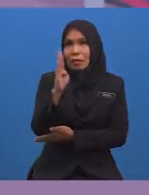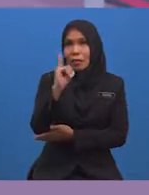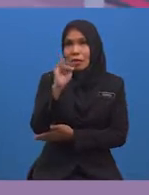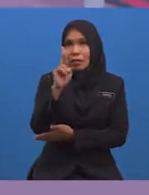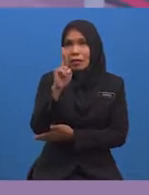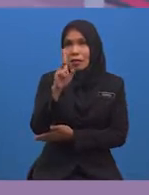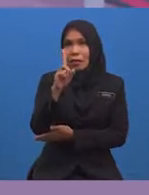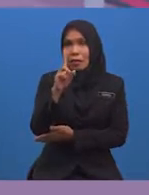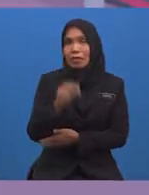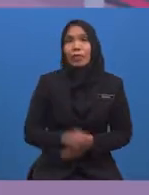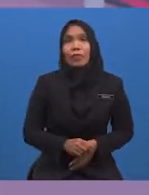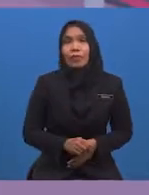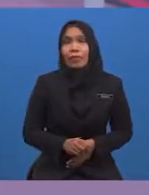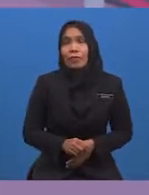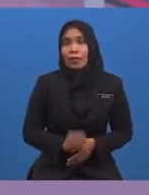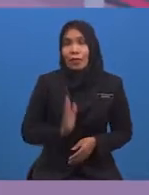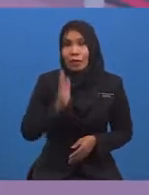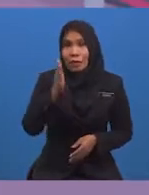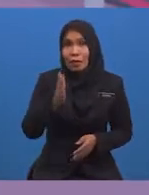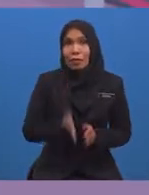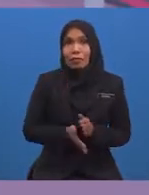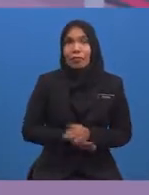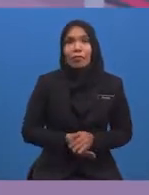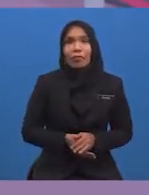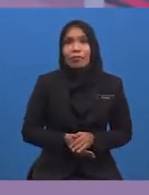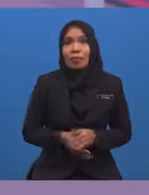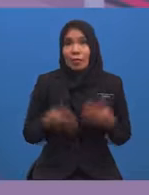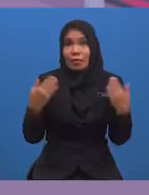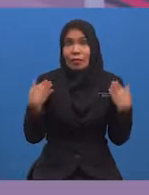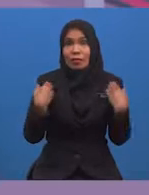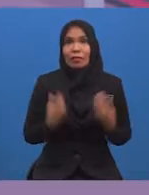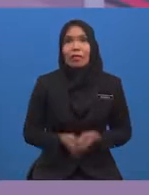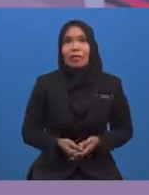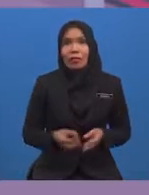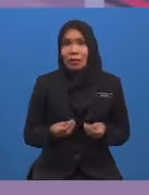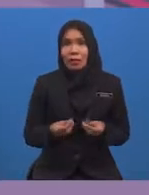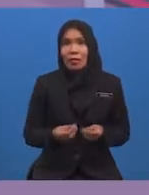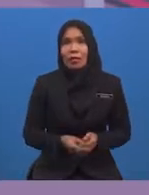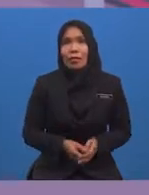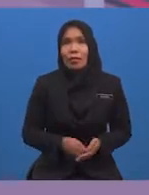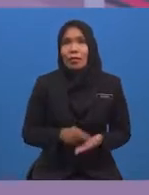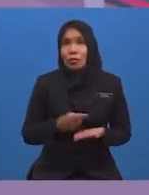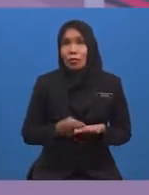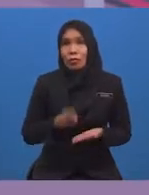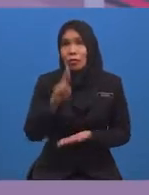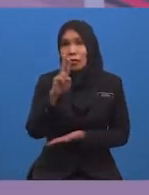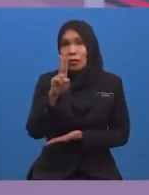runtuh dan ini membahayakan keselamatan penduduk.